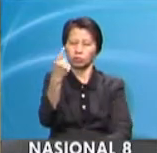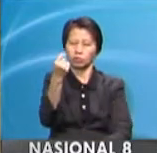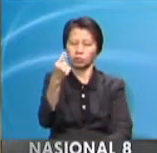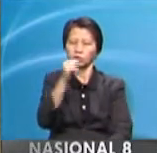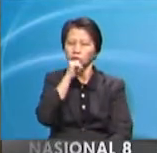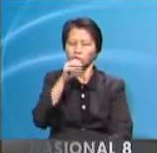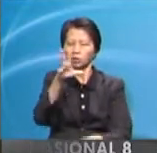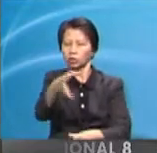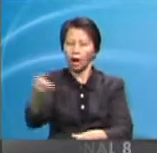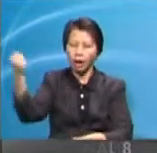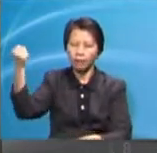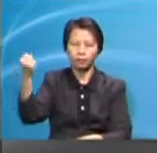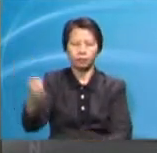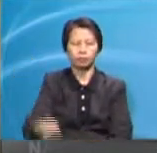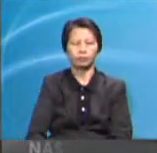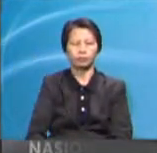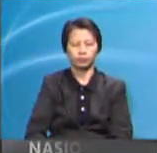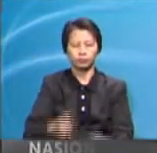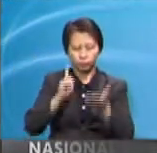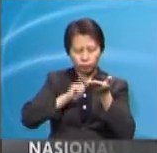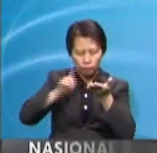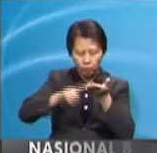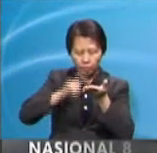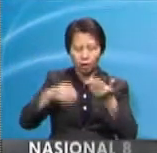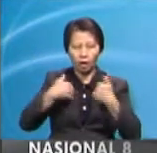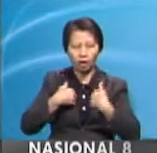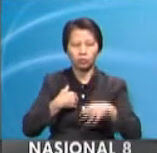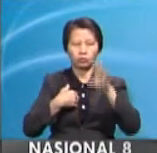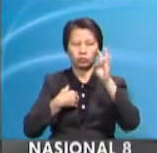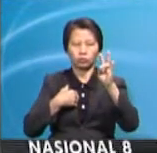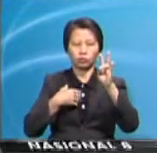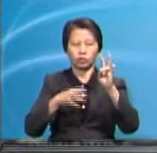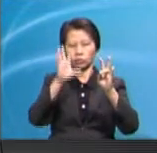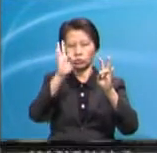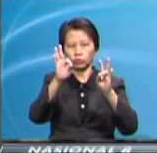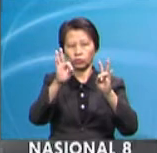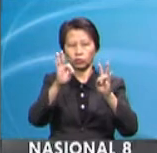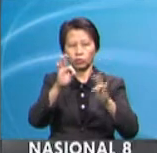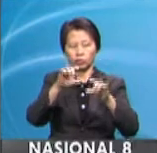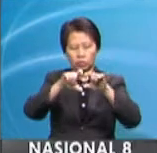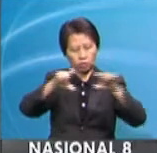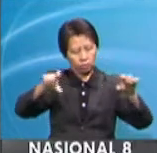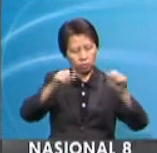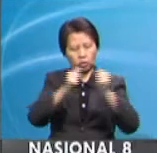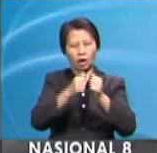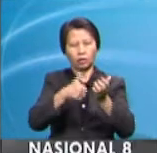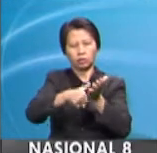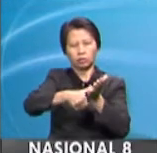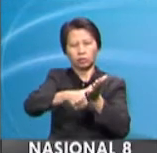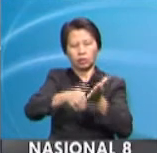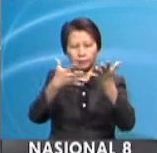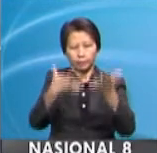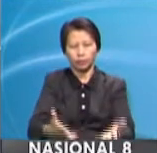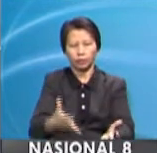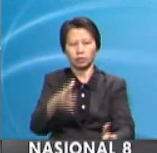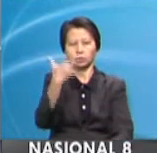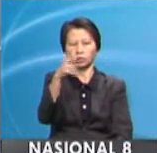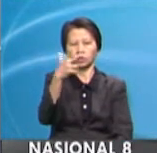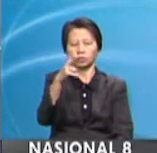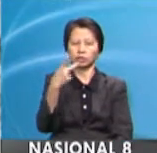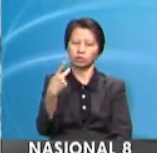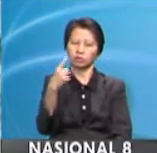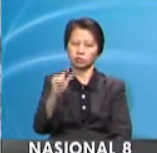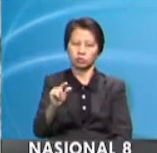tidak dituntut hasil pemeriksaan terdapat tu dan se unit ekzos yang mengandungi dadah seberat hampir 13